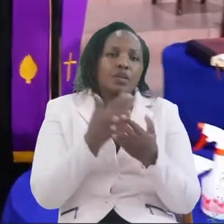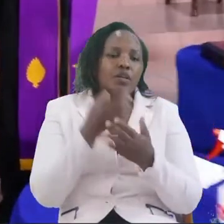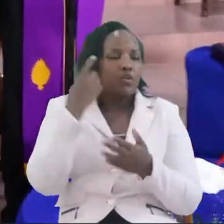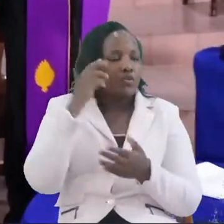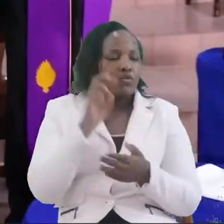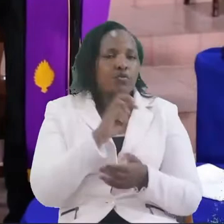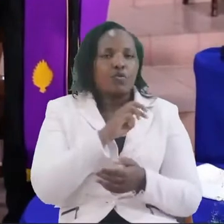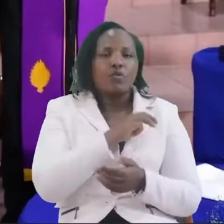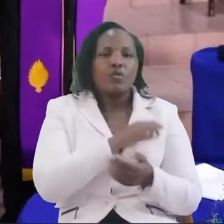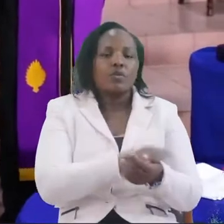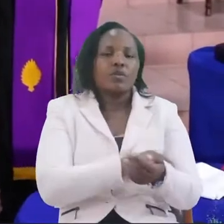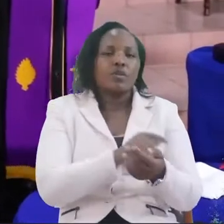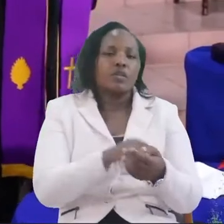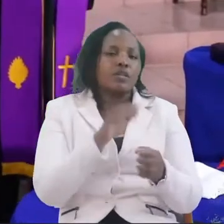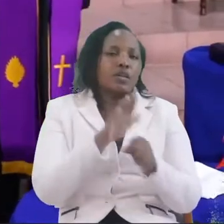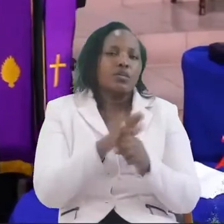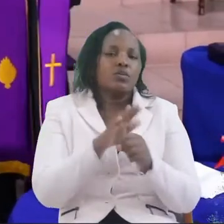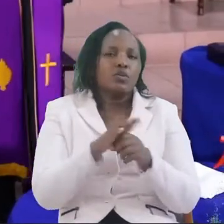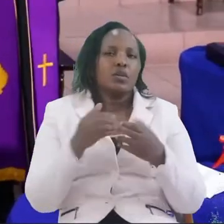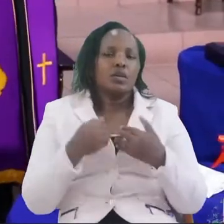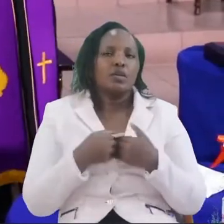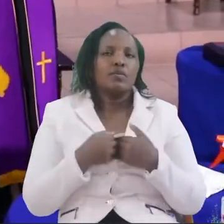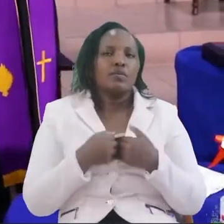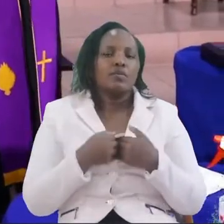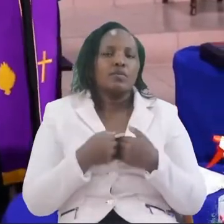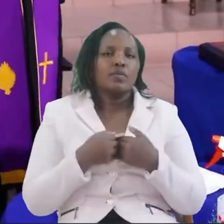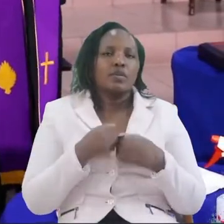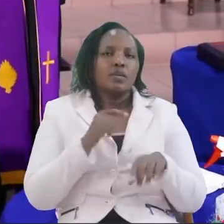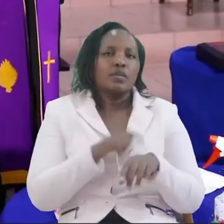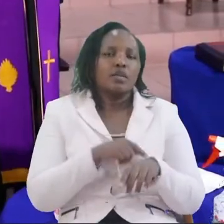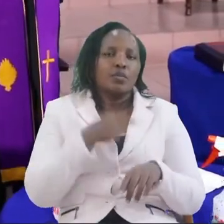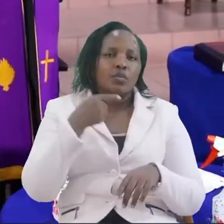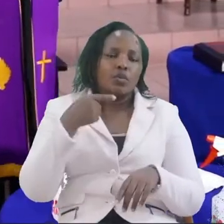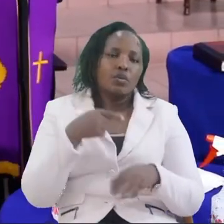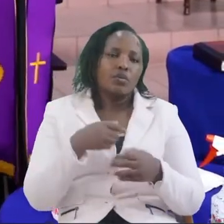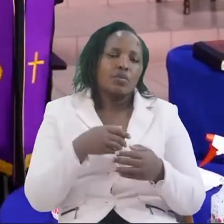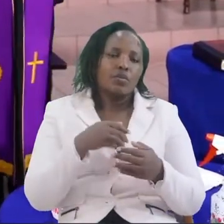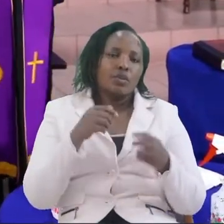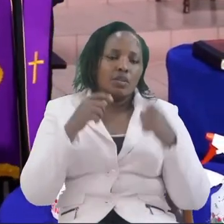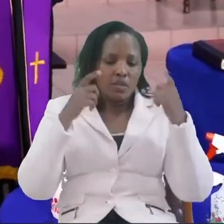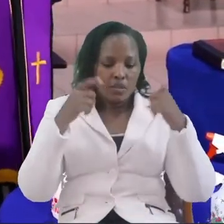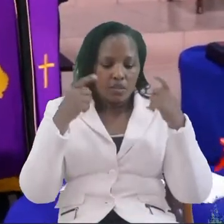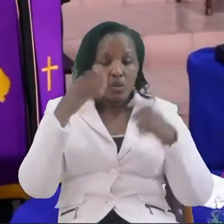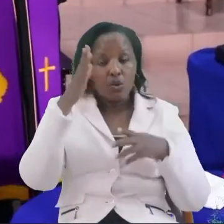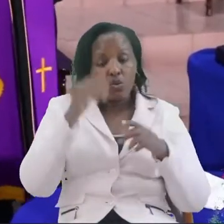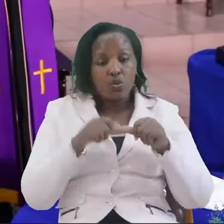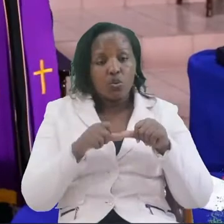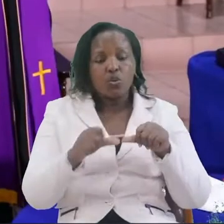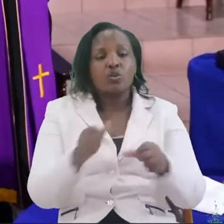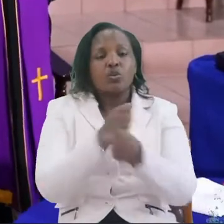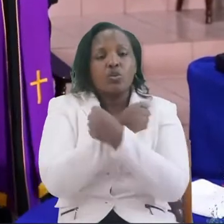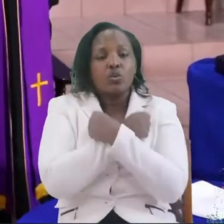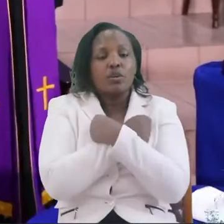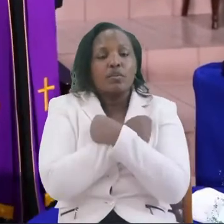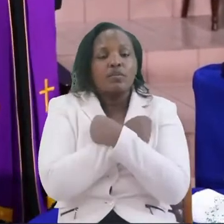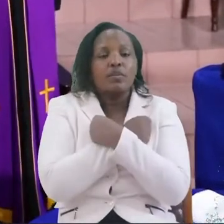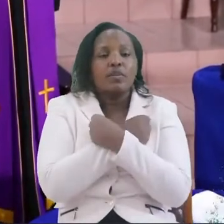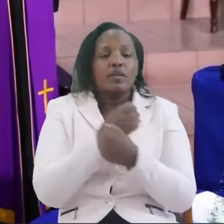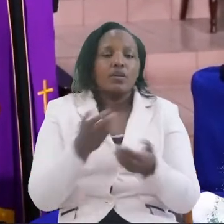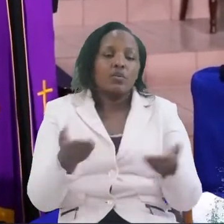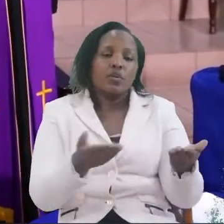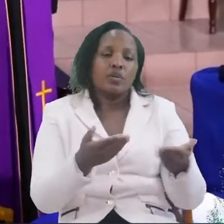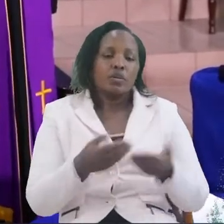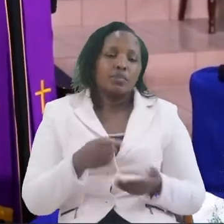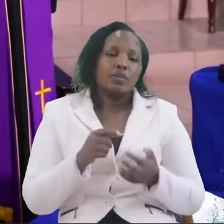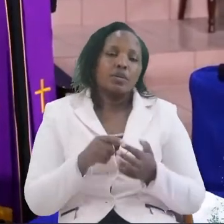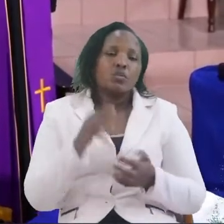neema yako ambayo imekuwa nyingi kwetu, hata wakati tunatoka nje ya mapenzi yako unazidi kutupenda na kutuvuta tuweze kuja